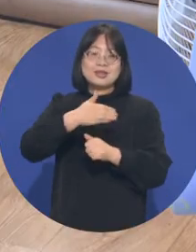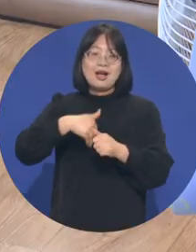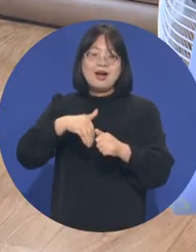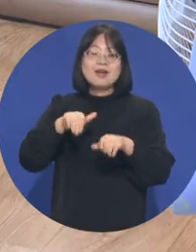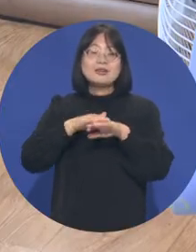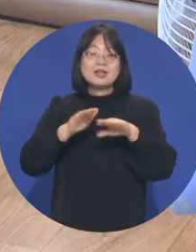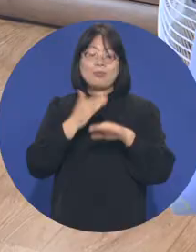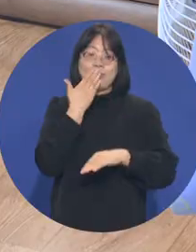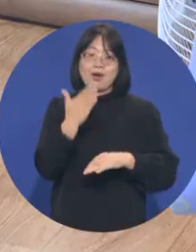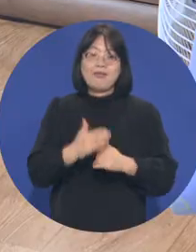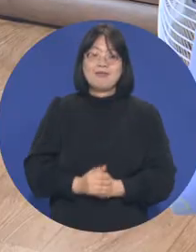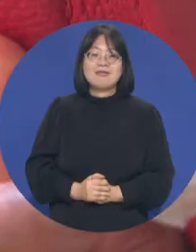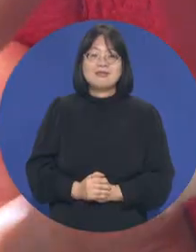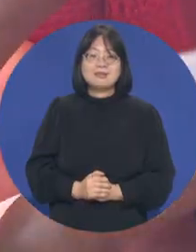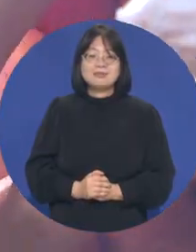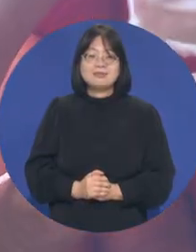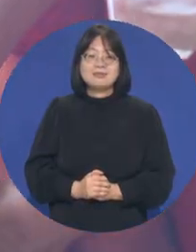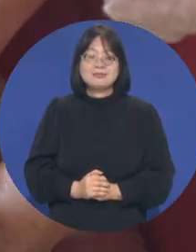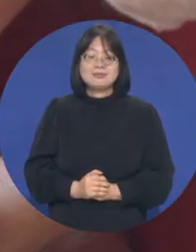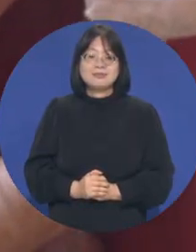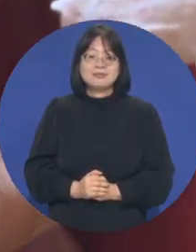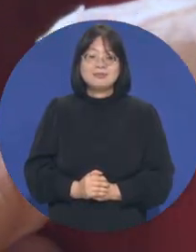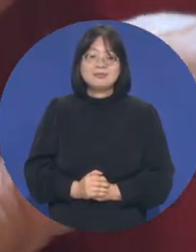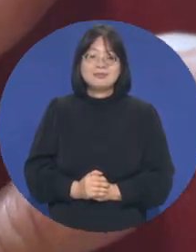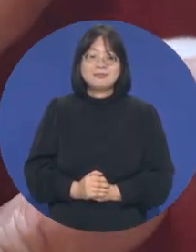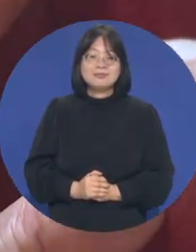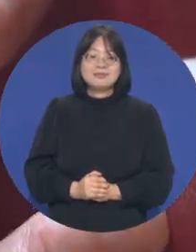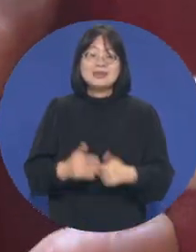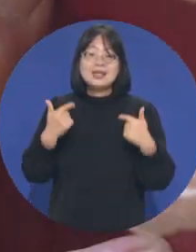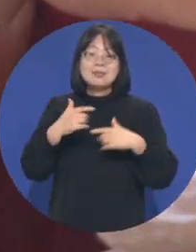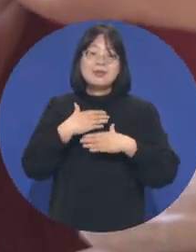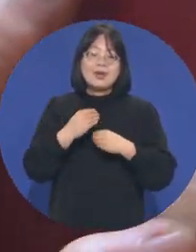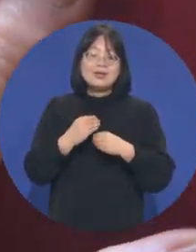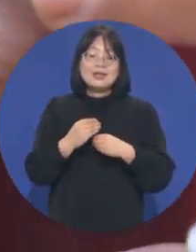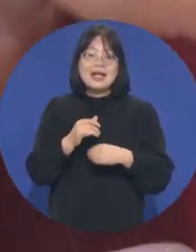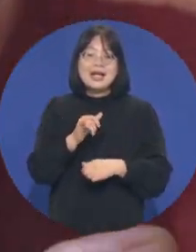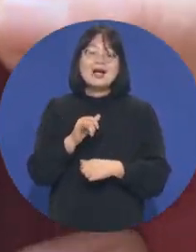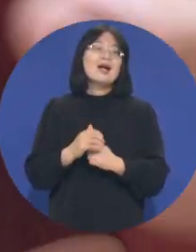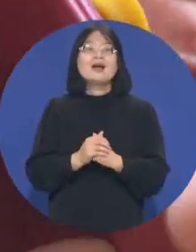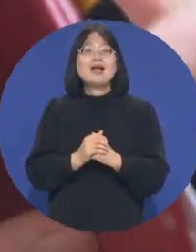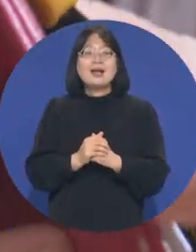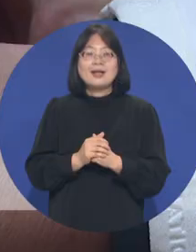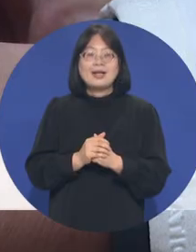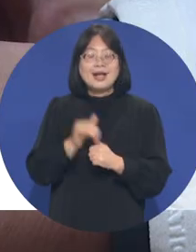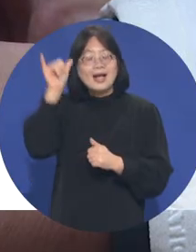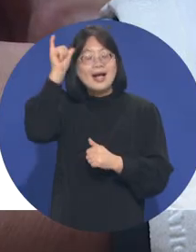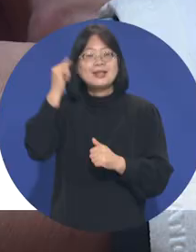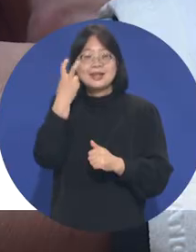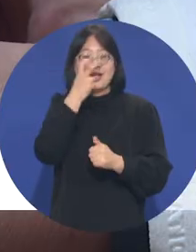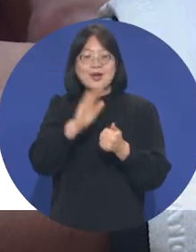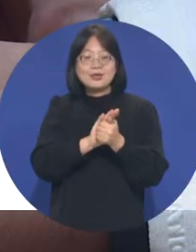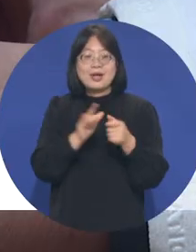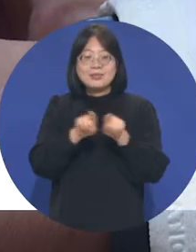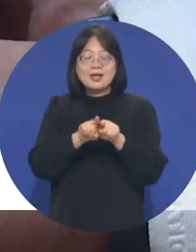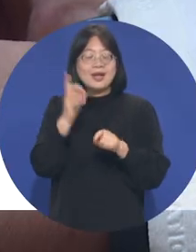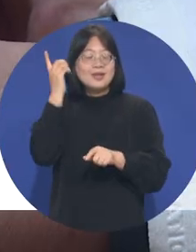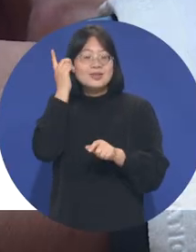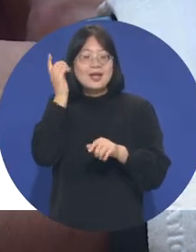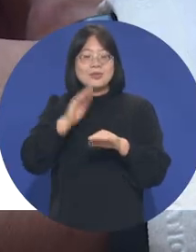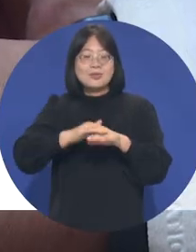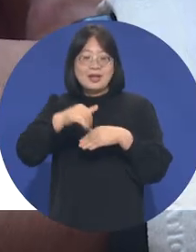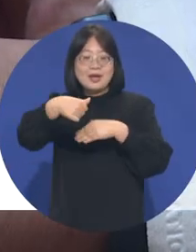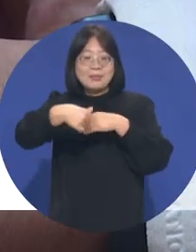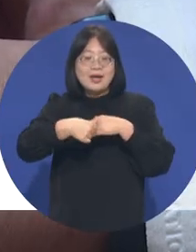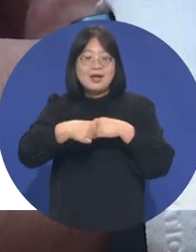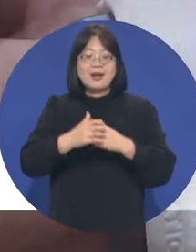상황까지 대처할 수 있는 겁니다. 여기에 늘 편한 AI 케어도 함께 운영 중입니다. 스마트폰 카메라에 손가락을